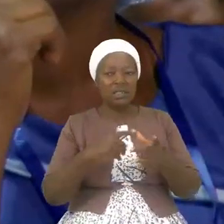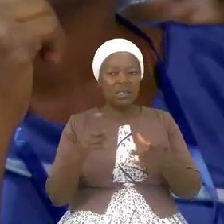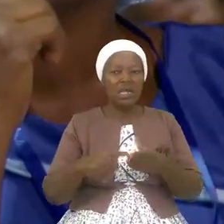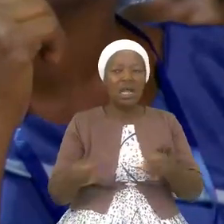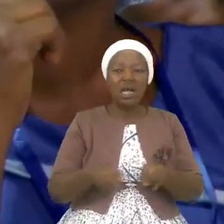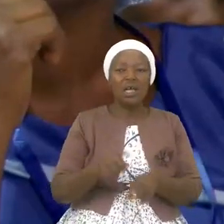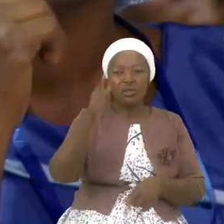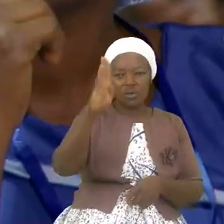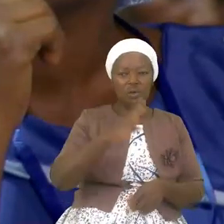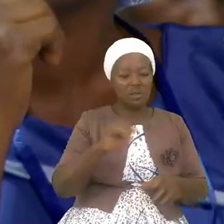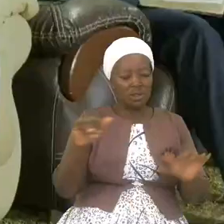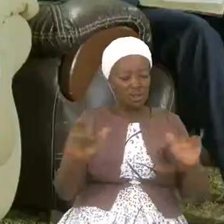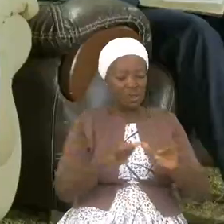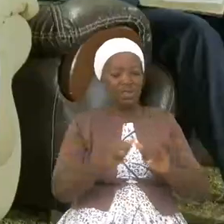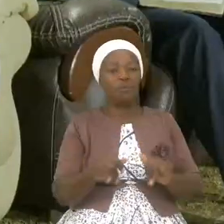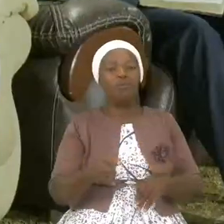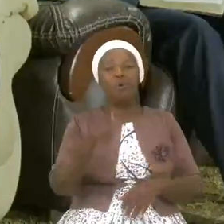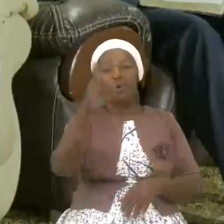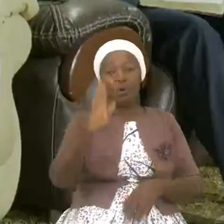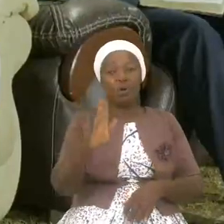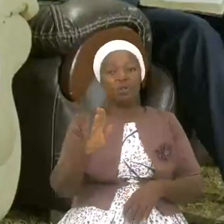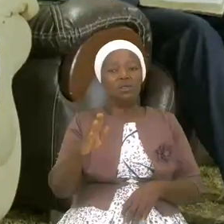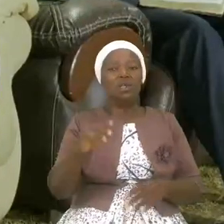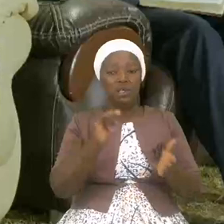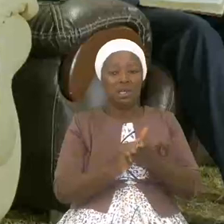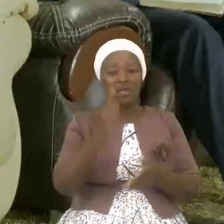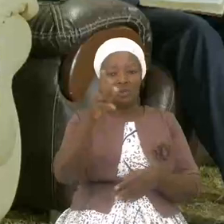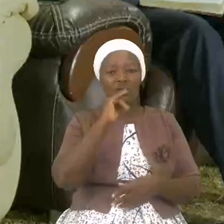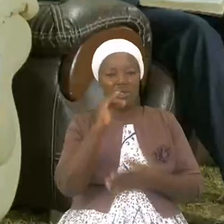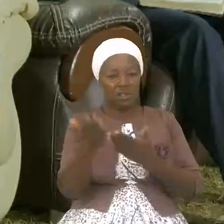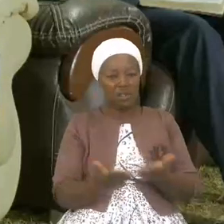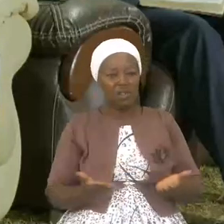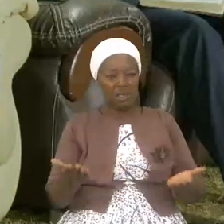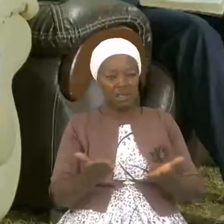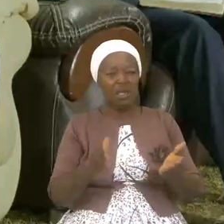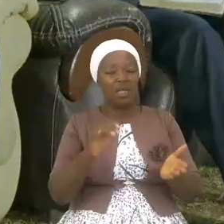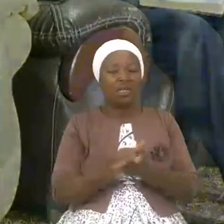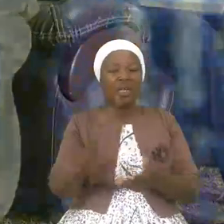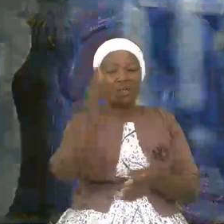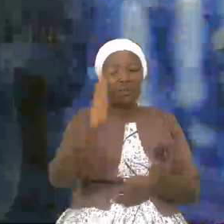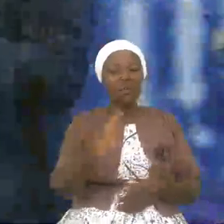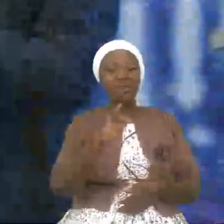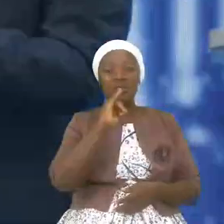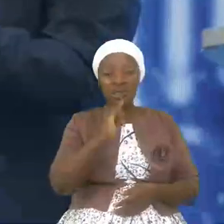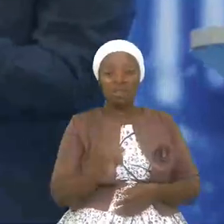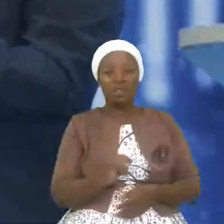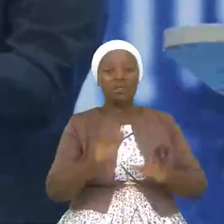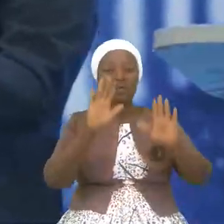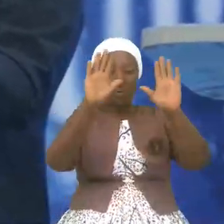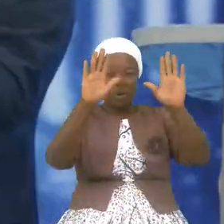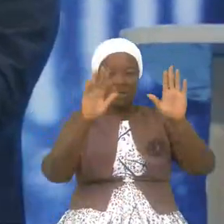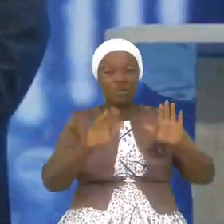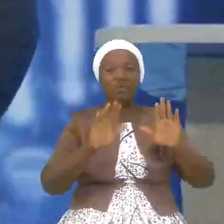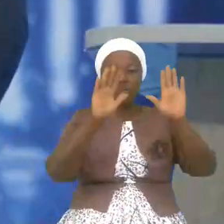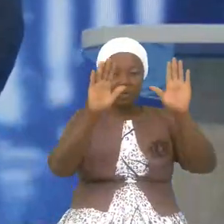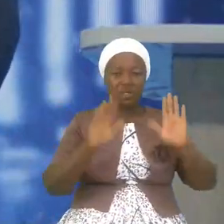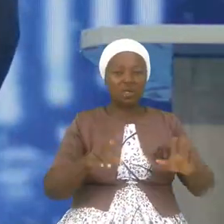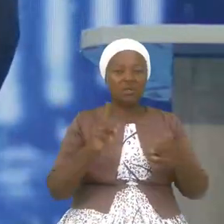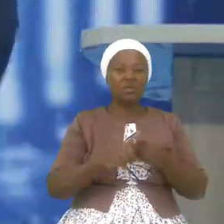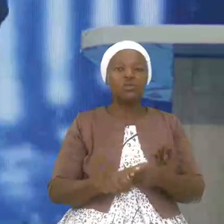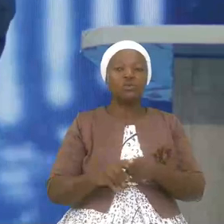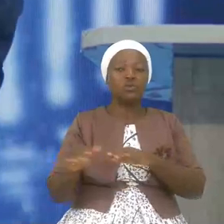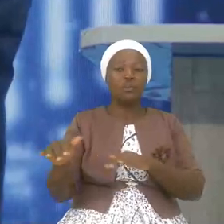Dieu, le même Dieu, ce Dieu qui est là, ce Dieu qui, dont les